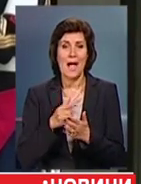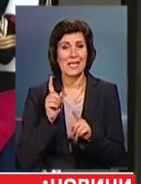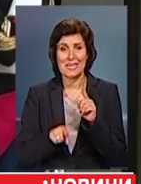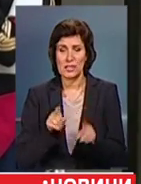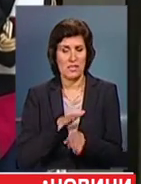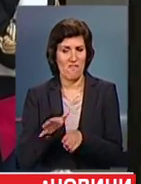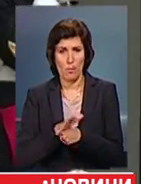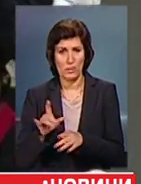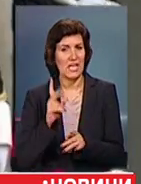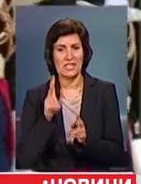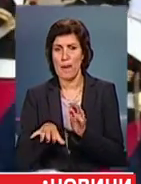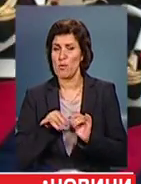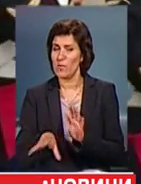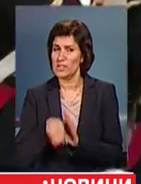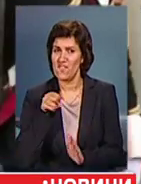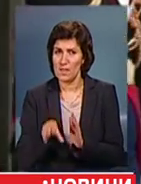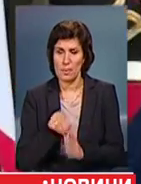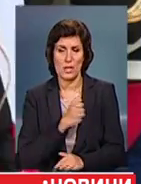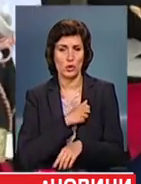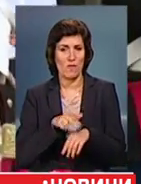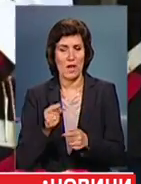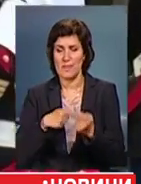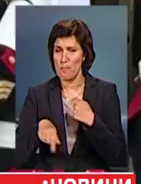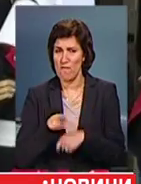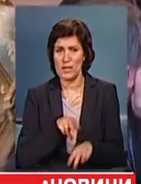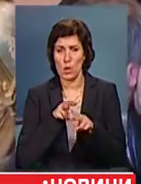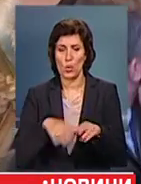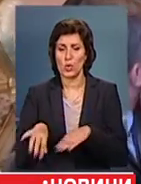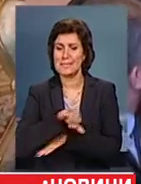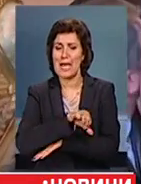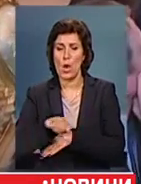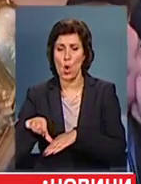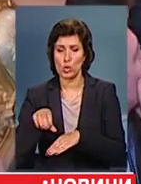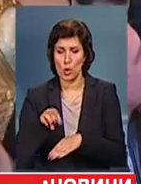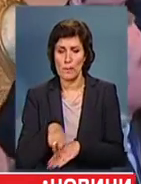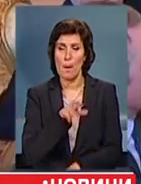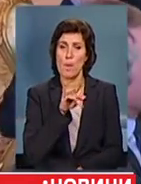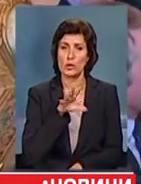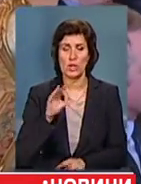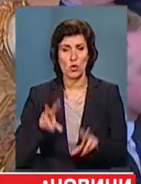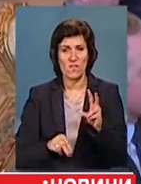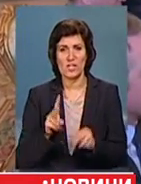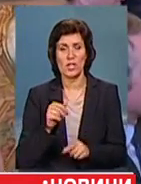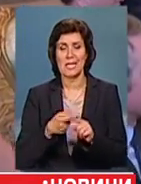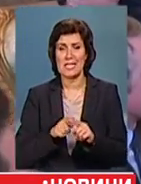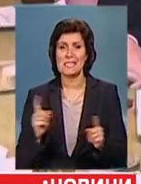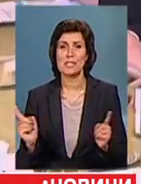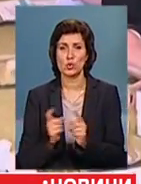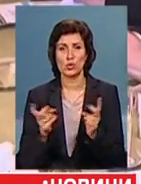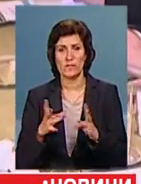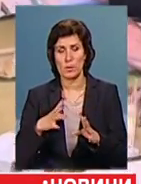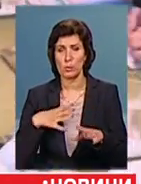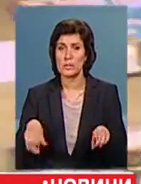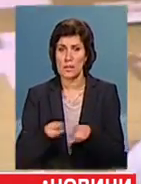проводяться місцеві вибори, і українським силовикам не повернено контроль за кордоном. Петро Порошенко вважає, що на цій зустрічі варто